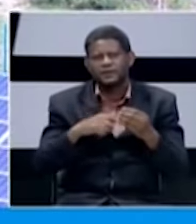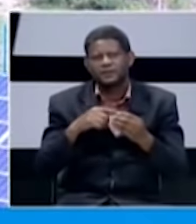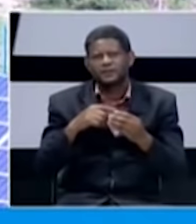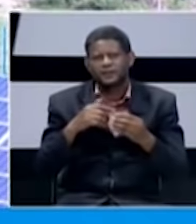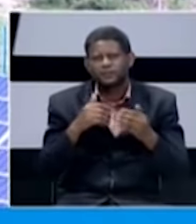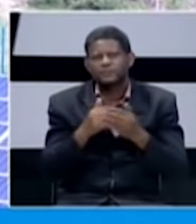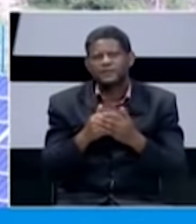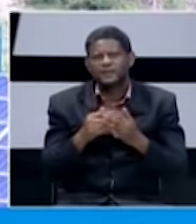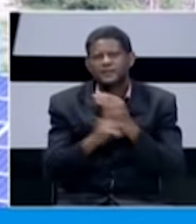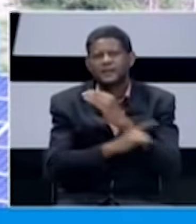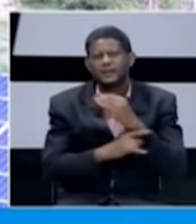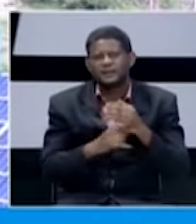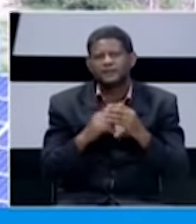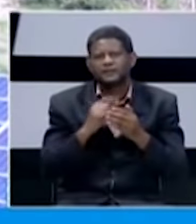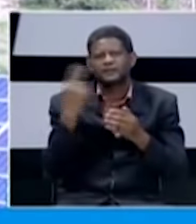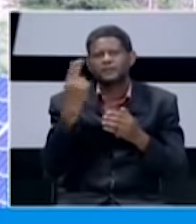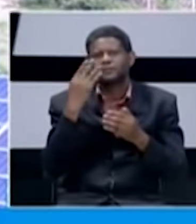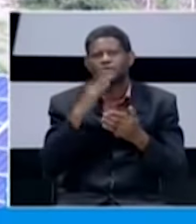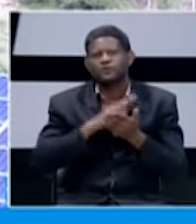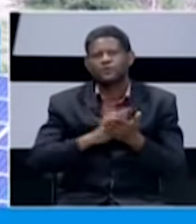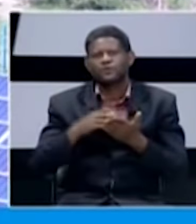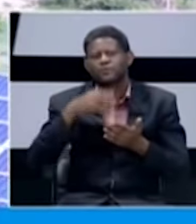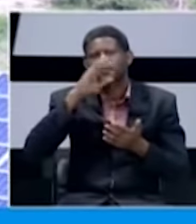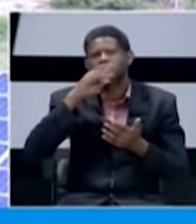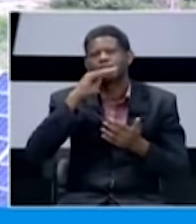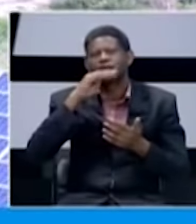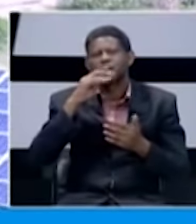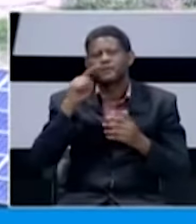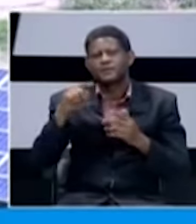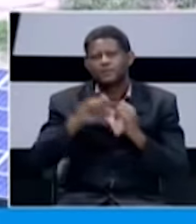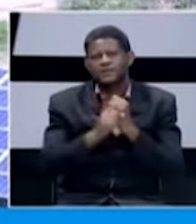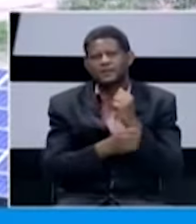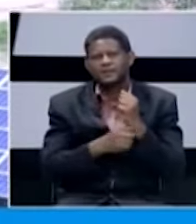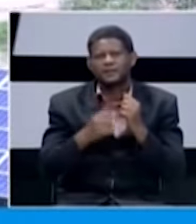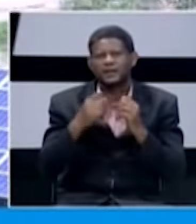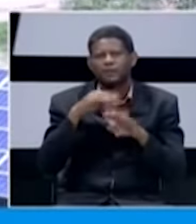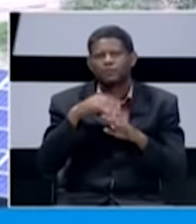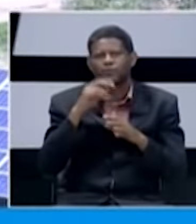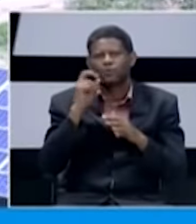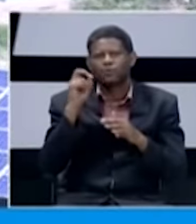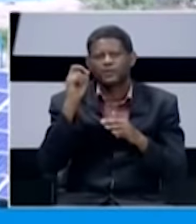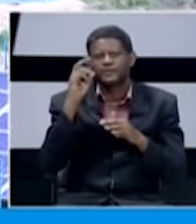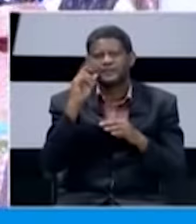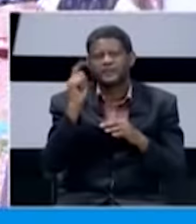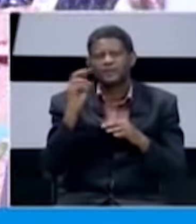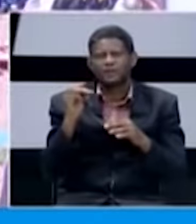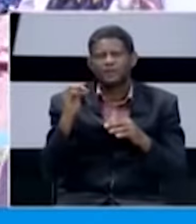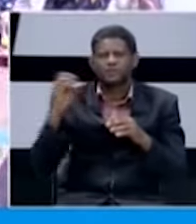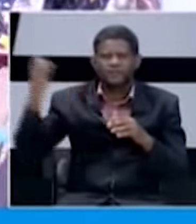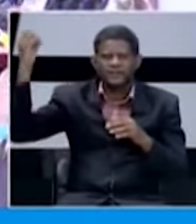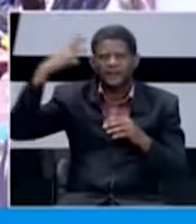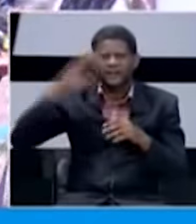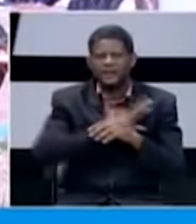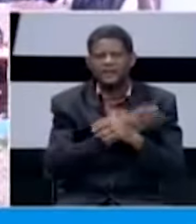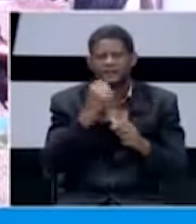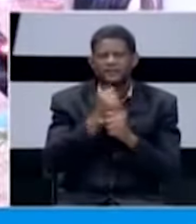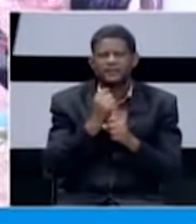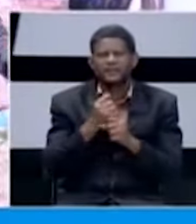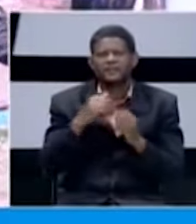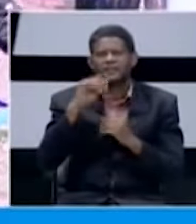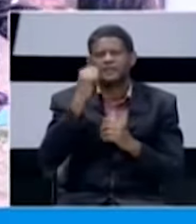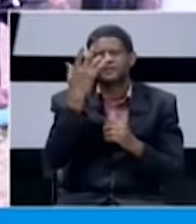ይመስተማይ ኮይኖም እዮም አካልዚ አብ ወረዳ ህንጣሎ በኃይል ጸሐይ ወይ ድማ ሶላር ዝሰርሕን ብልዕሊ 10.7 ሚሊዮን ብር